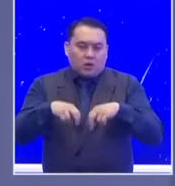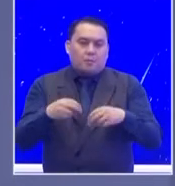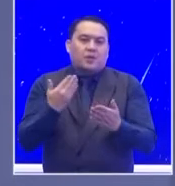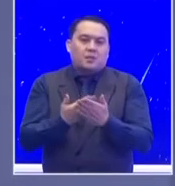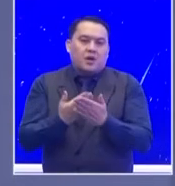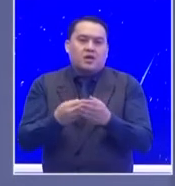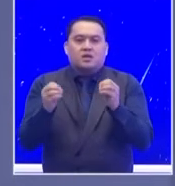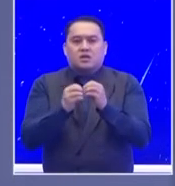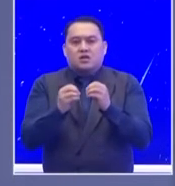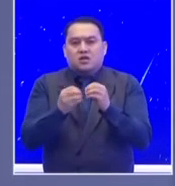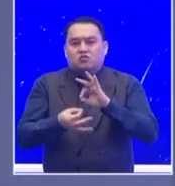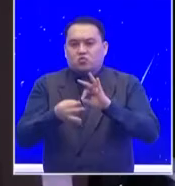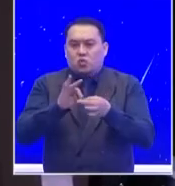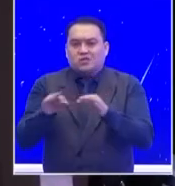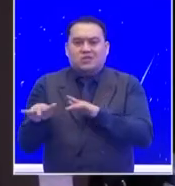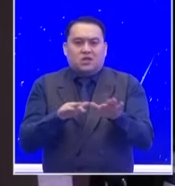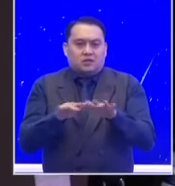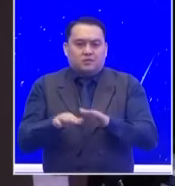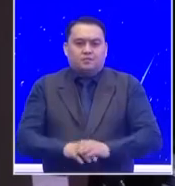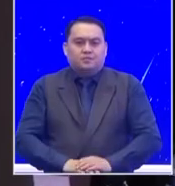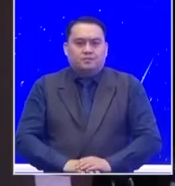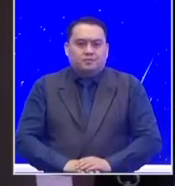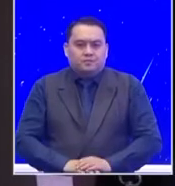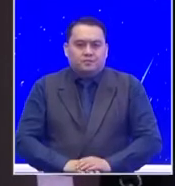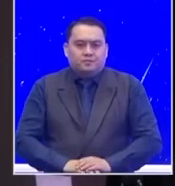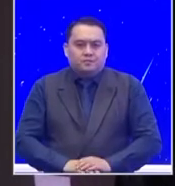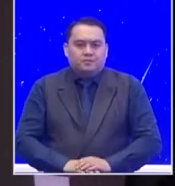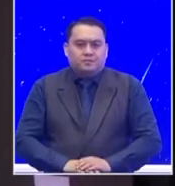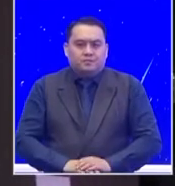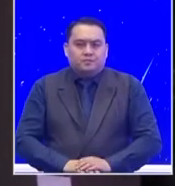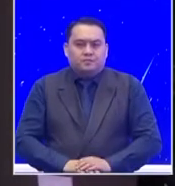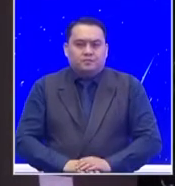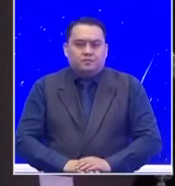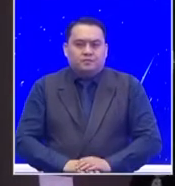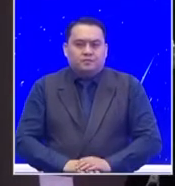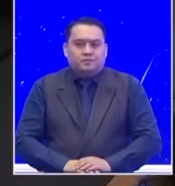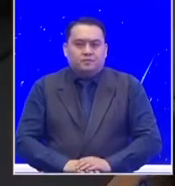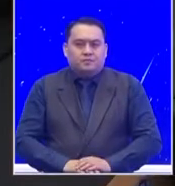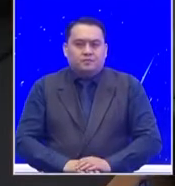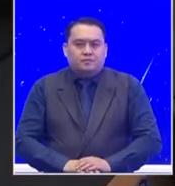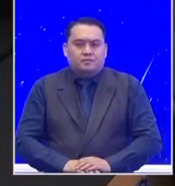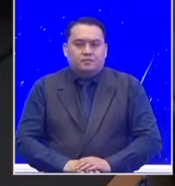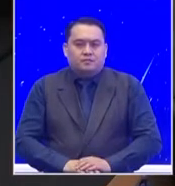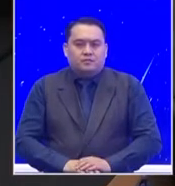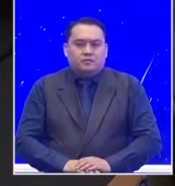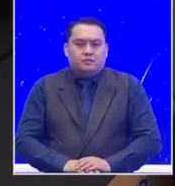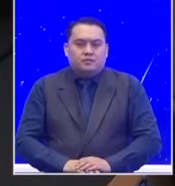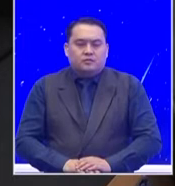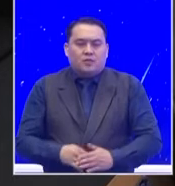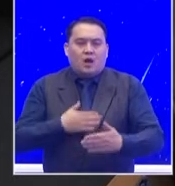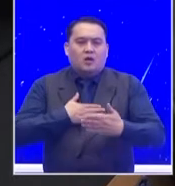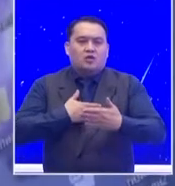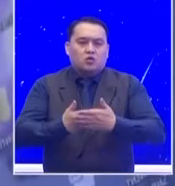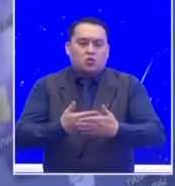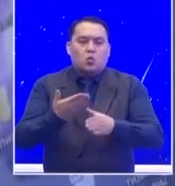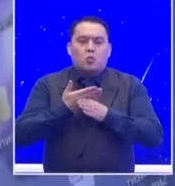примерно более 10 сложных дел. Профсоюзы оказывают посильную